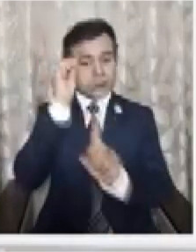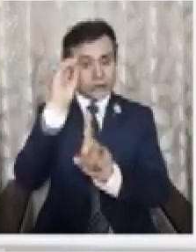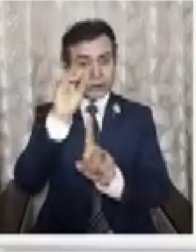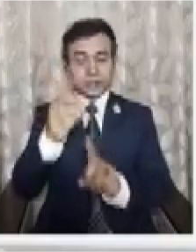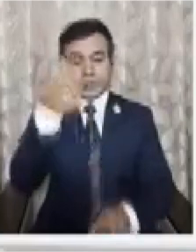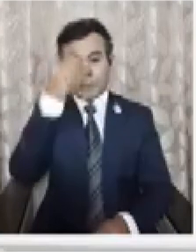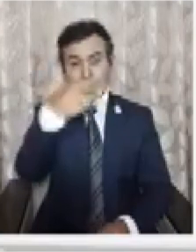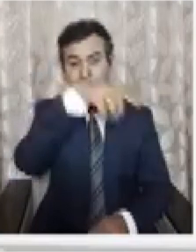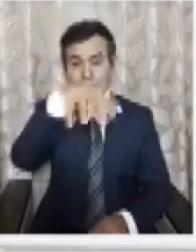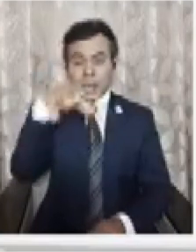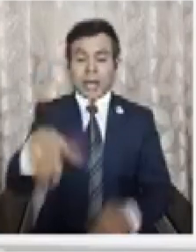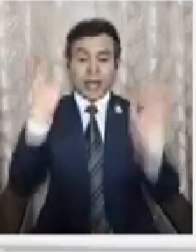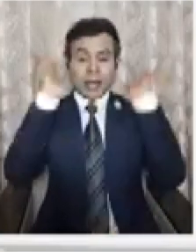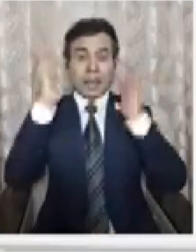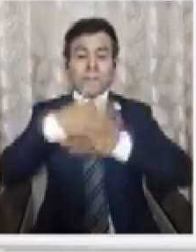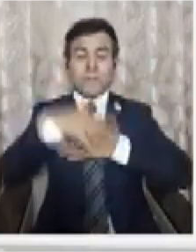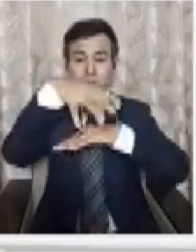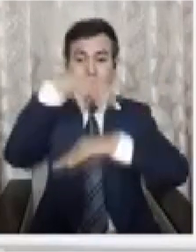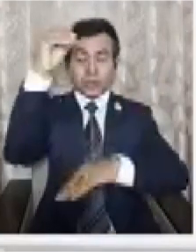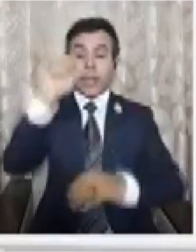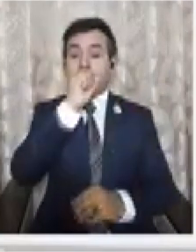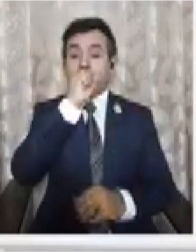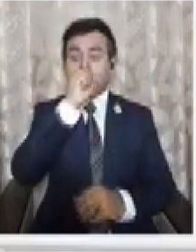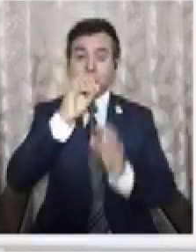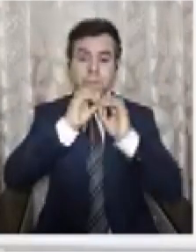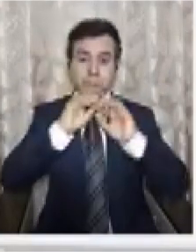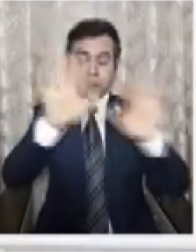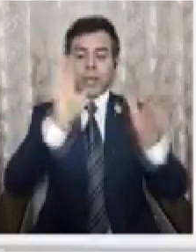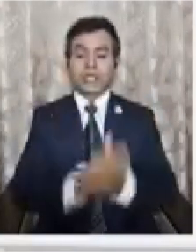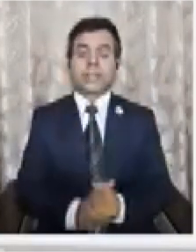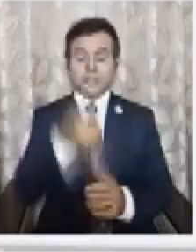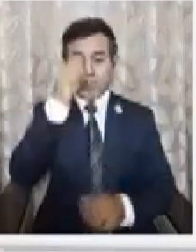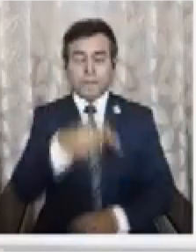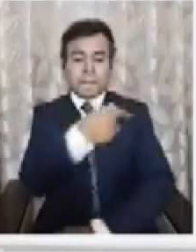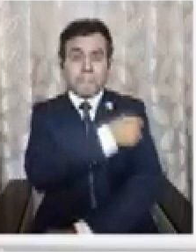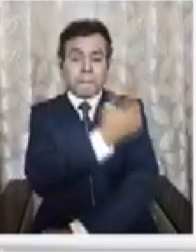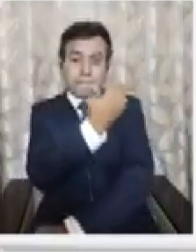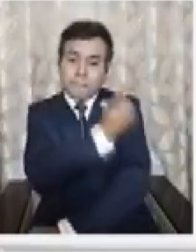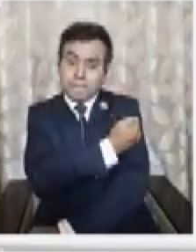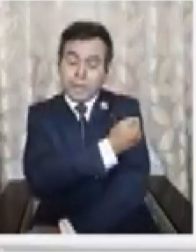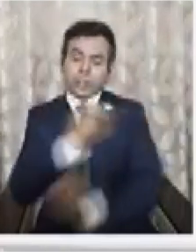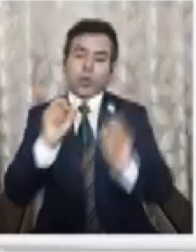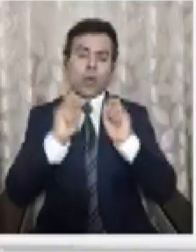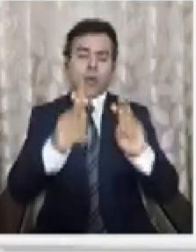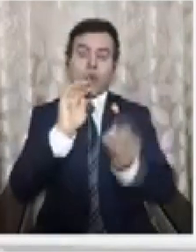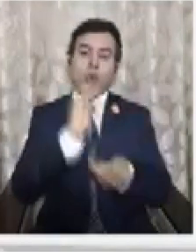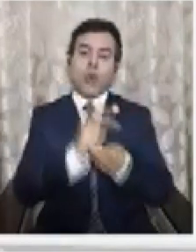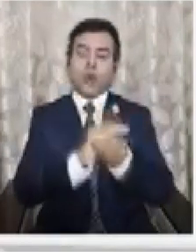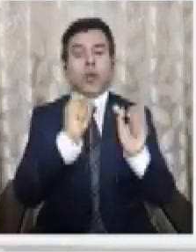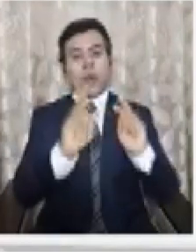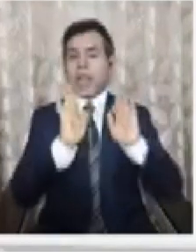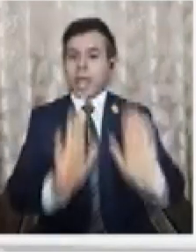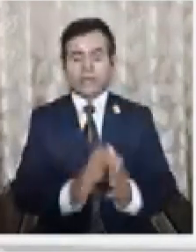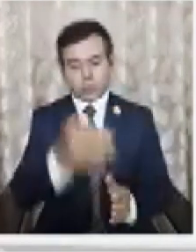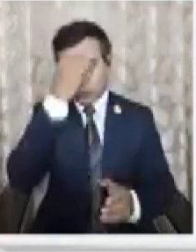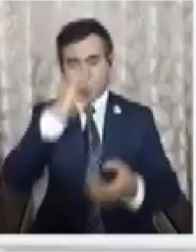জন্য ইপিআই সেশন পূর্বেই এলাকার মসজিদে মাইকিং করা হচ্ছে। টিকাদান কার্যক্রম নিরবিচ্ছিন্নভাবে রাখতে ভ্যাকসিন